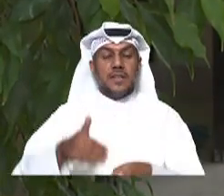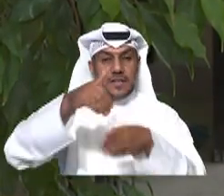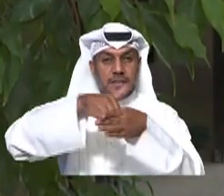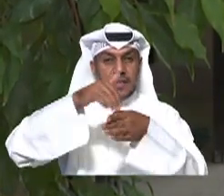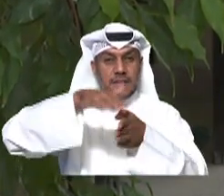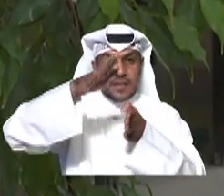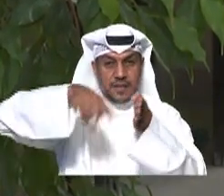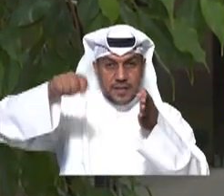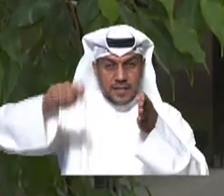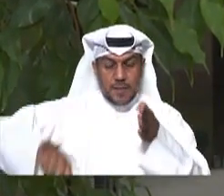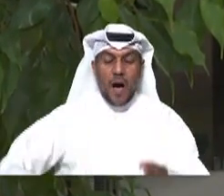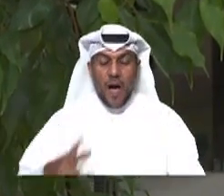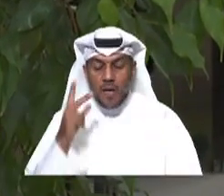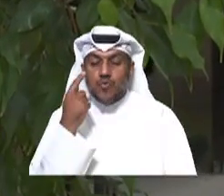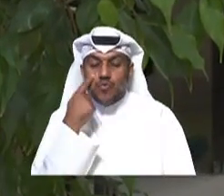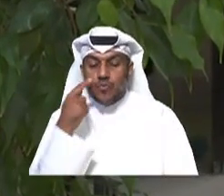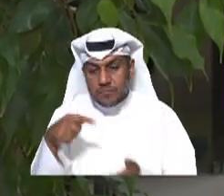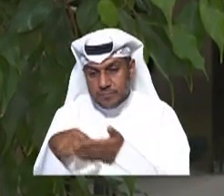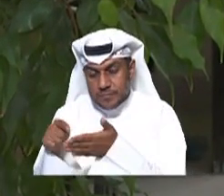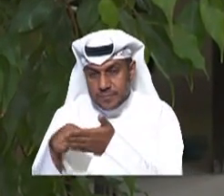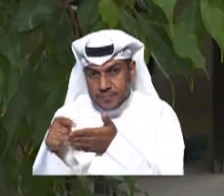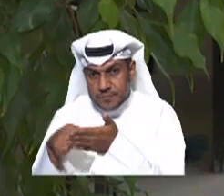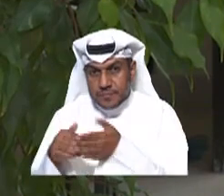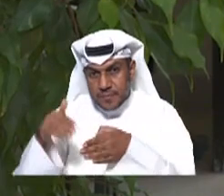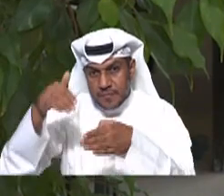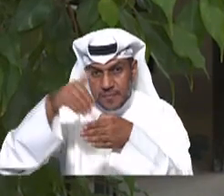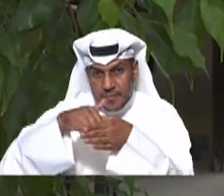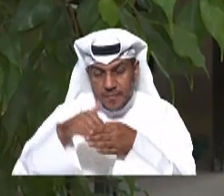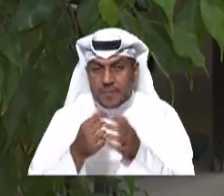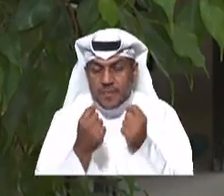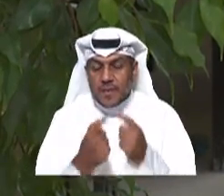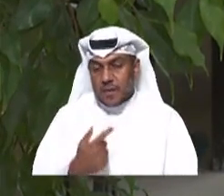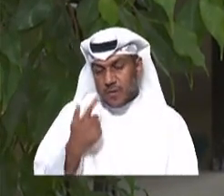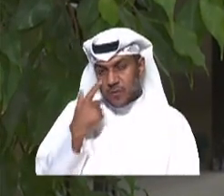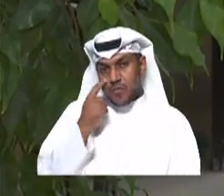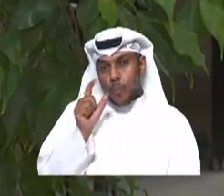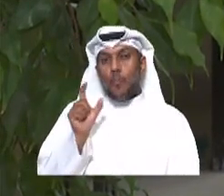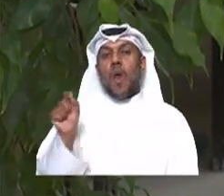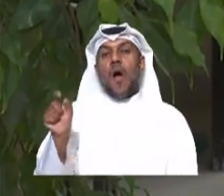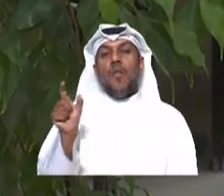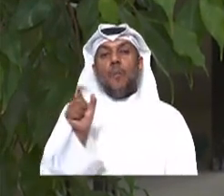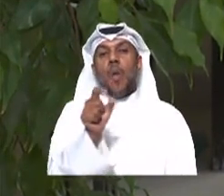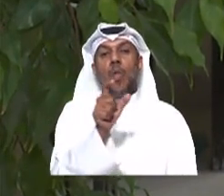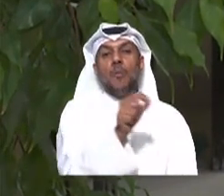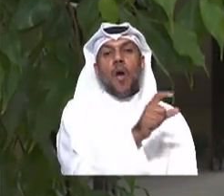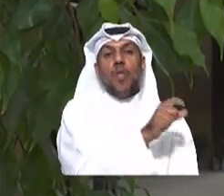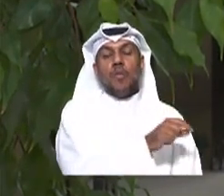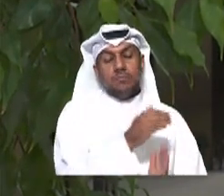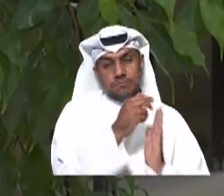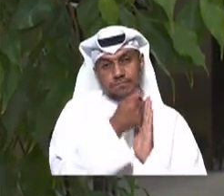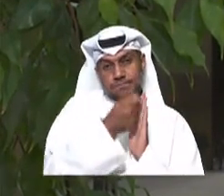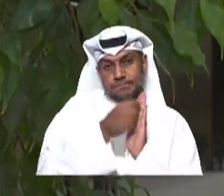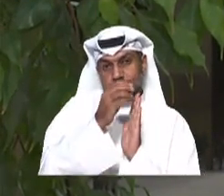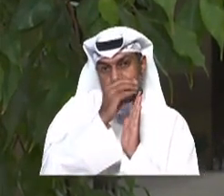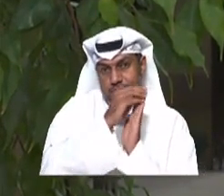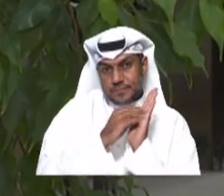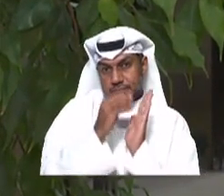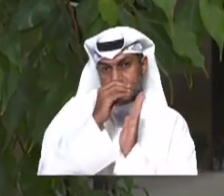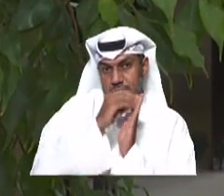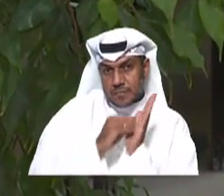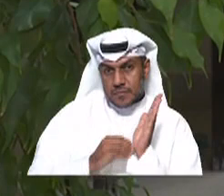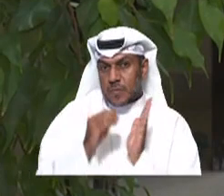العملية الانتخابية وتسجيل الملاحظات اللي يشوفها المراقب، ونرفعها